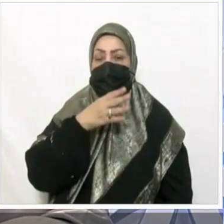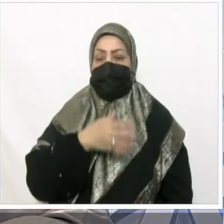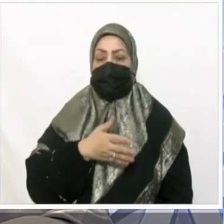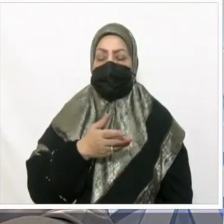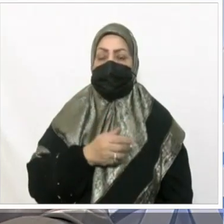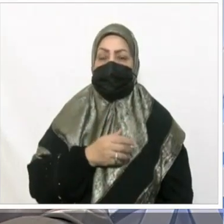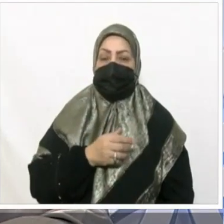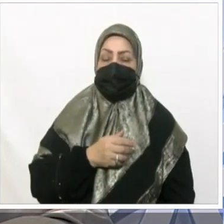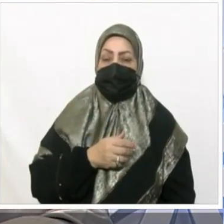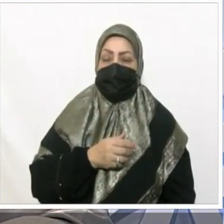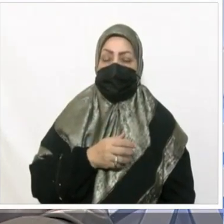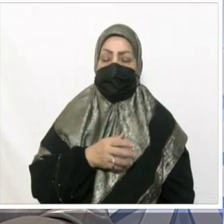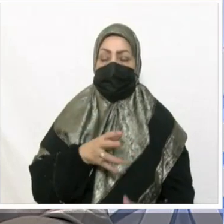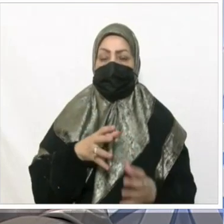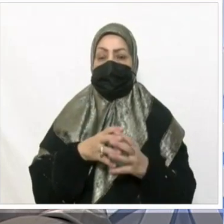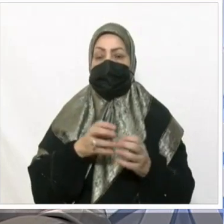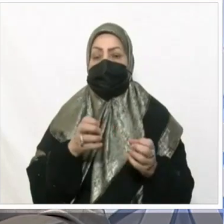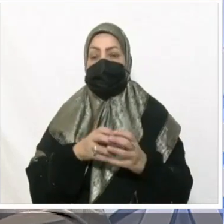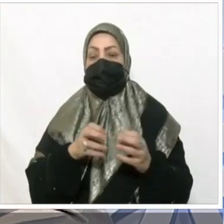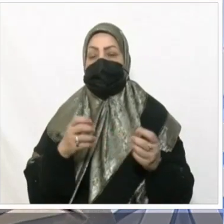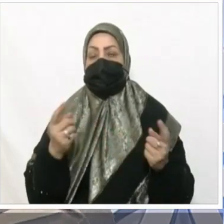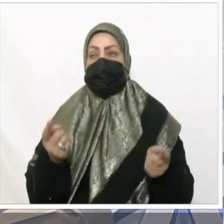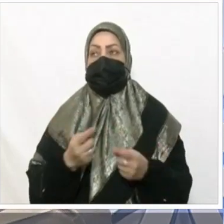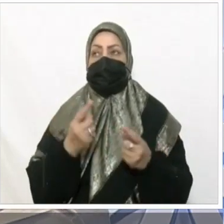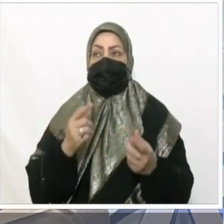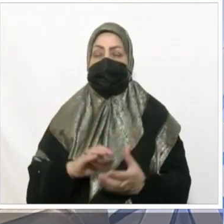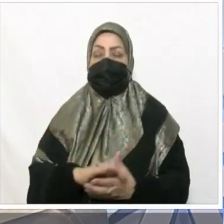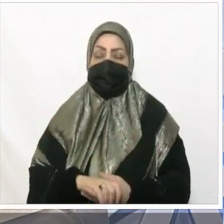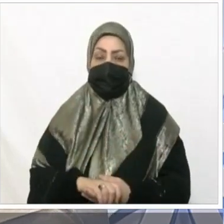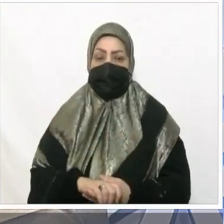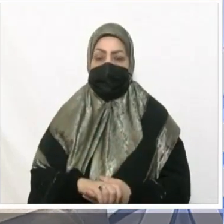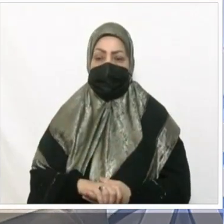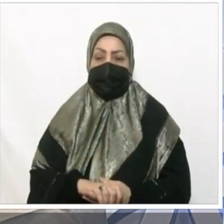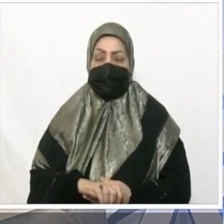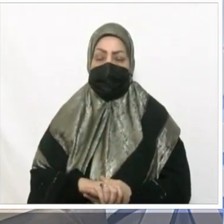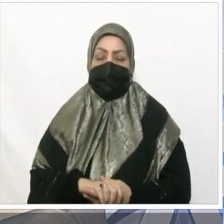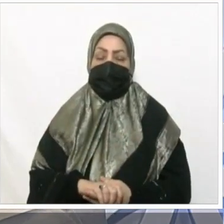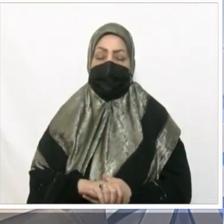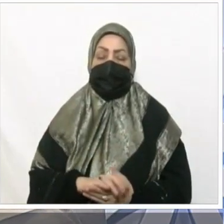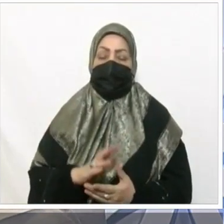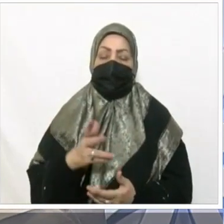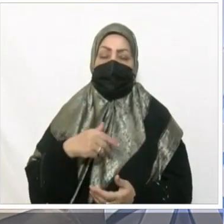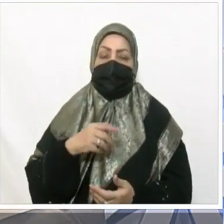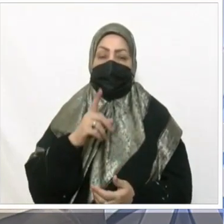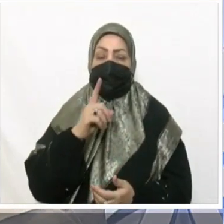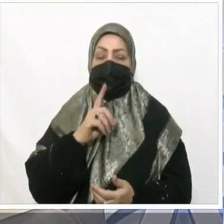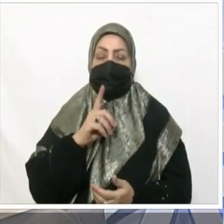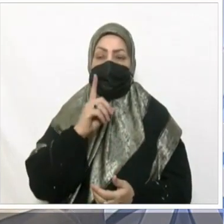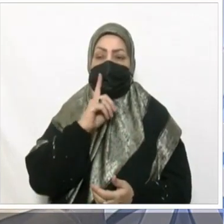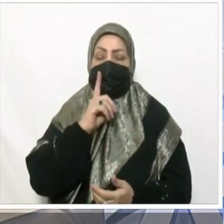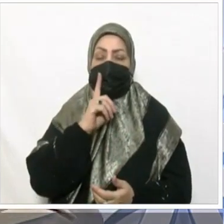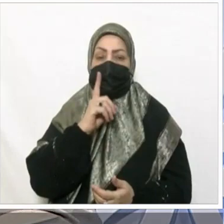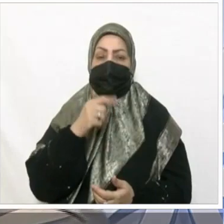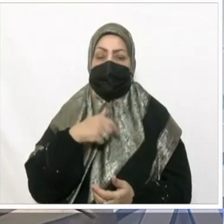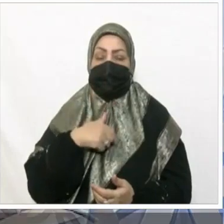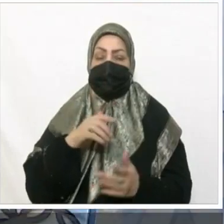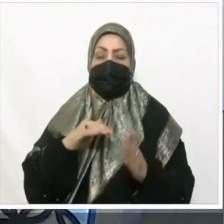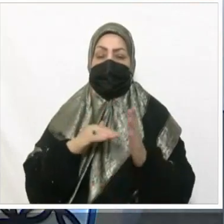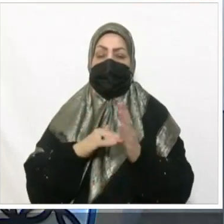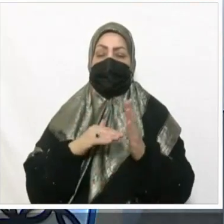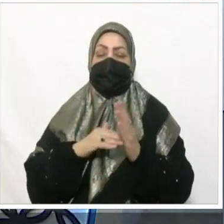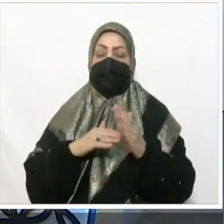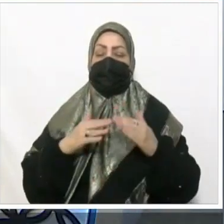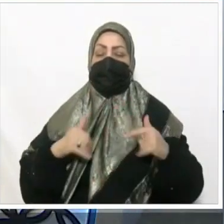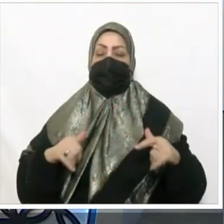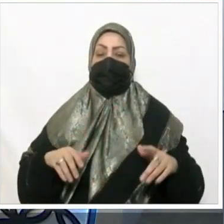السؤال بالضبط. بعدين نقول لها بيعي الأرض خير ما تمشي في الورثة، ديري بيها حاجة لعمرك أنت،